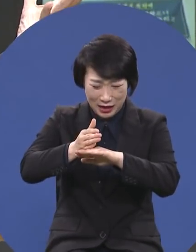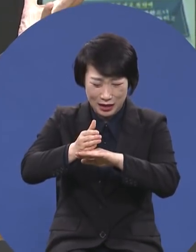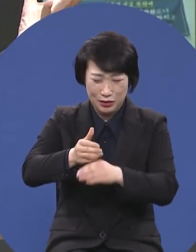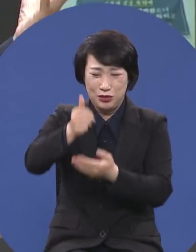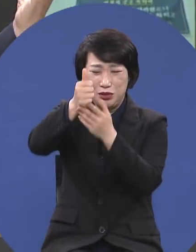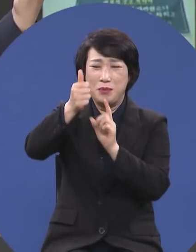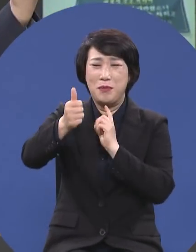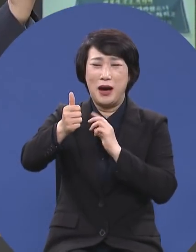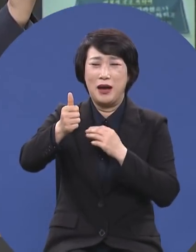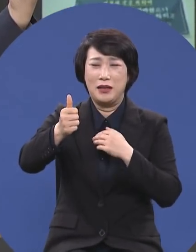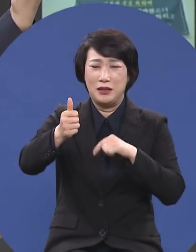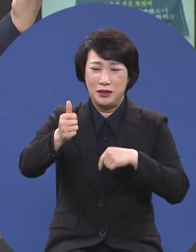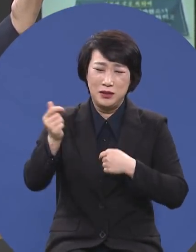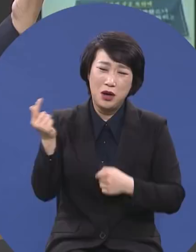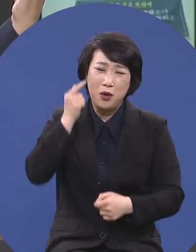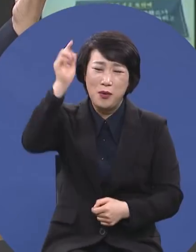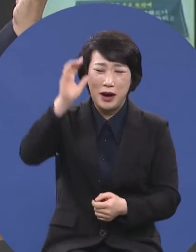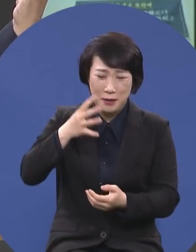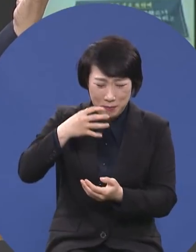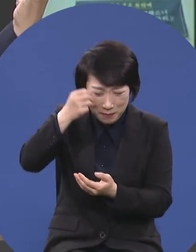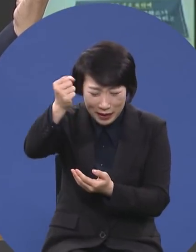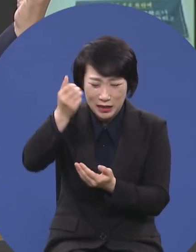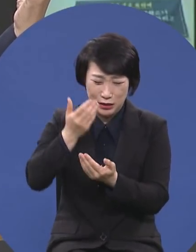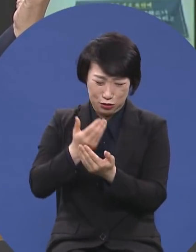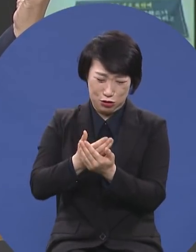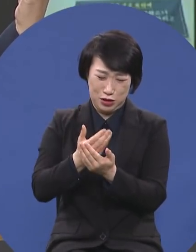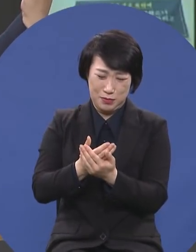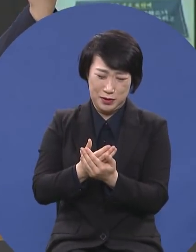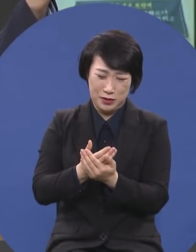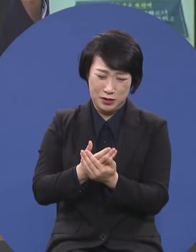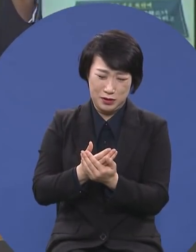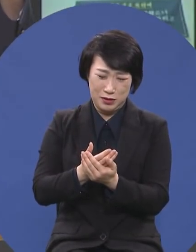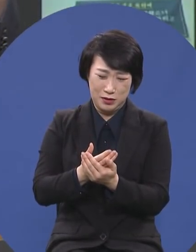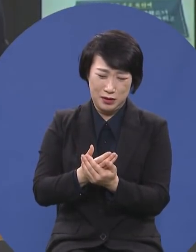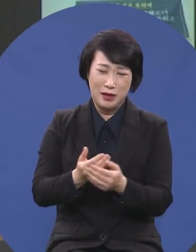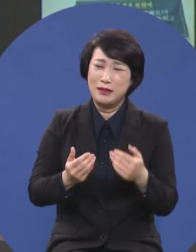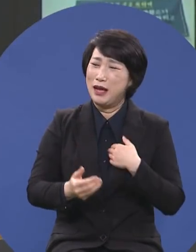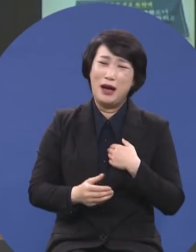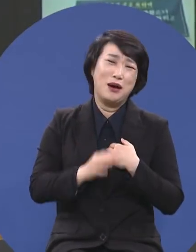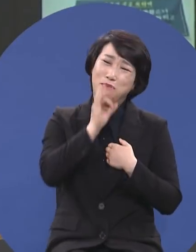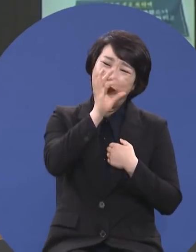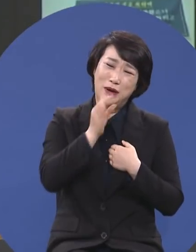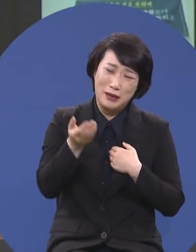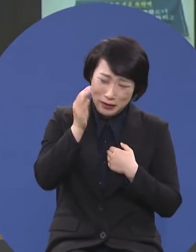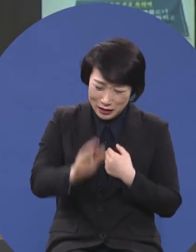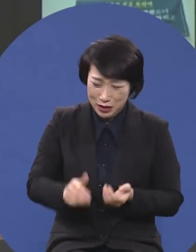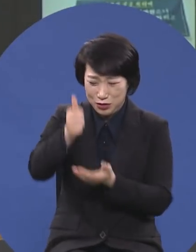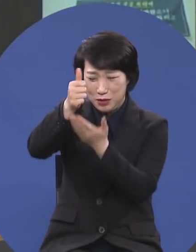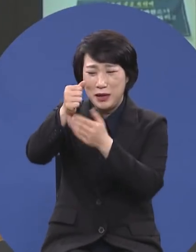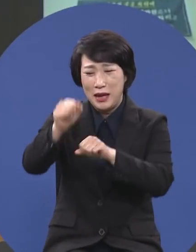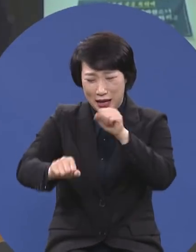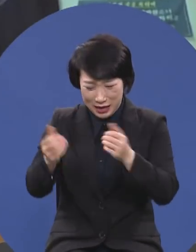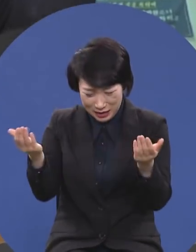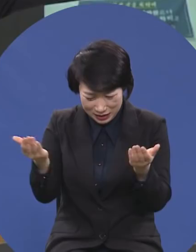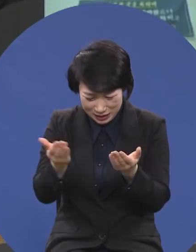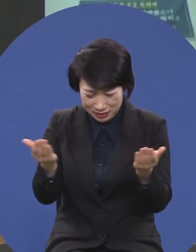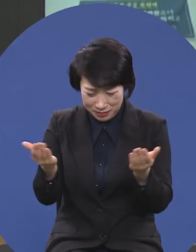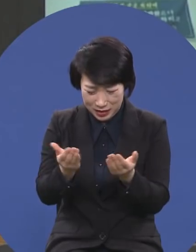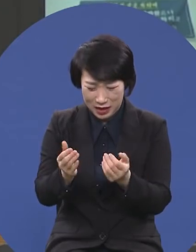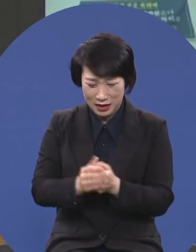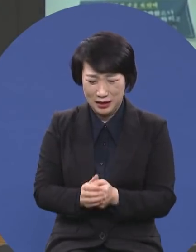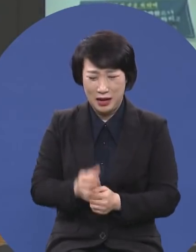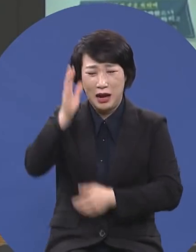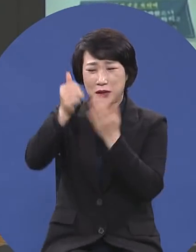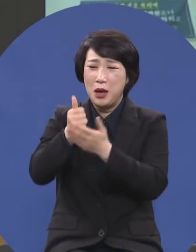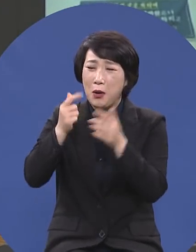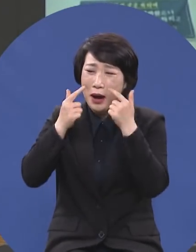감사합니다. 주만이 영광을 받으시옵소서. 나는 할 수 없으나 주님이 하셨습니다.